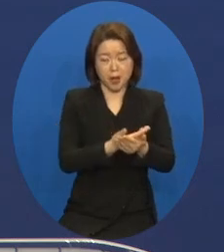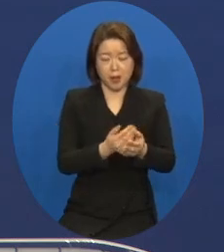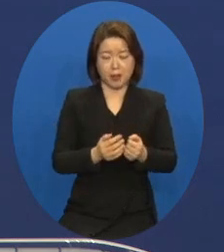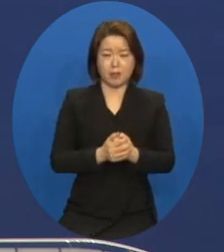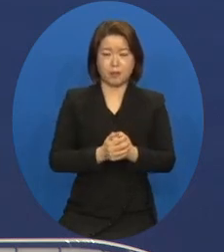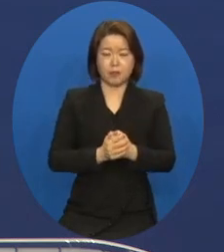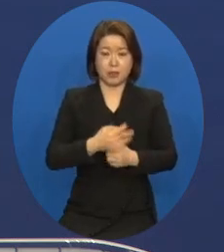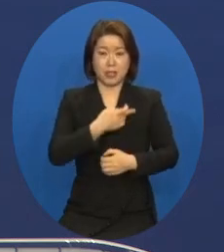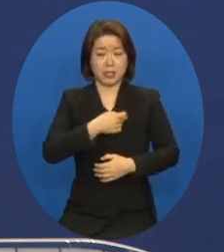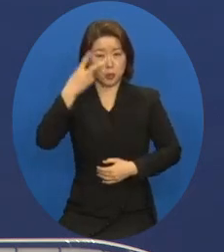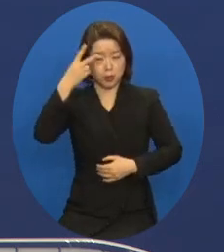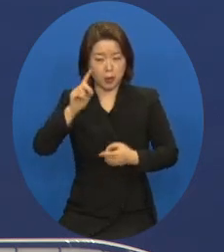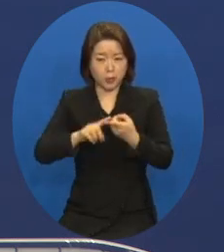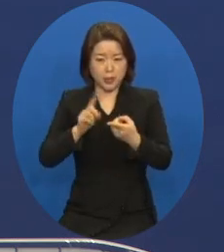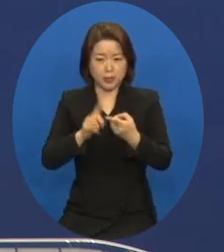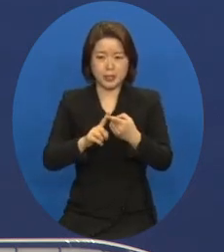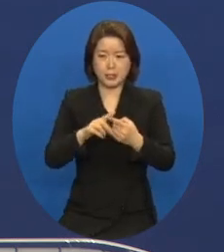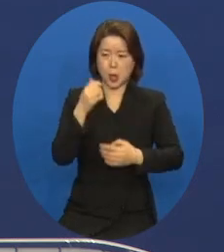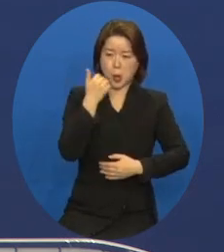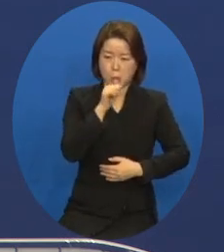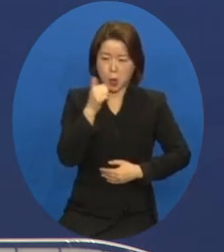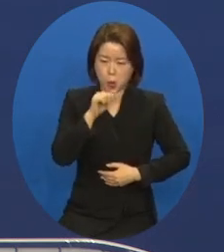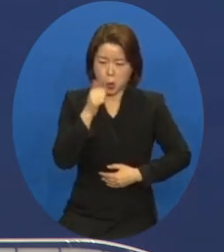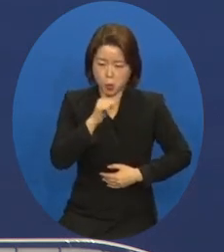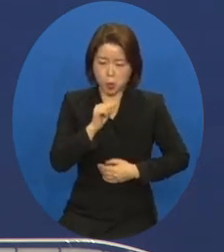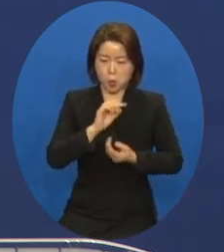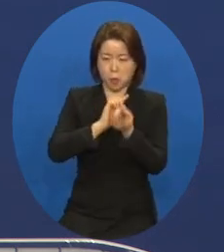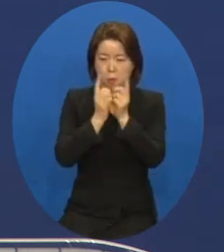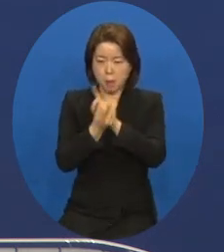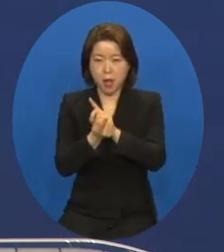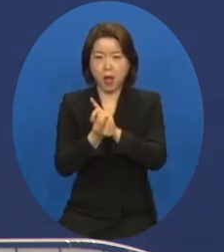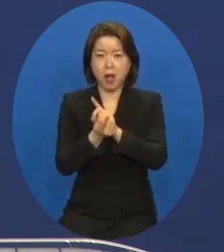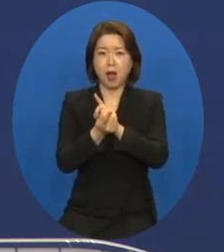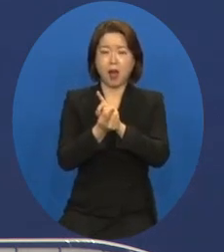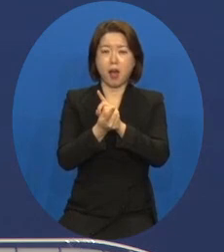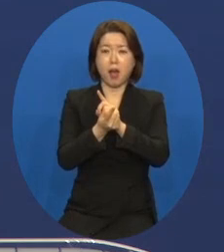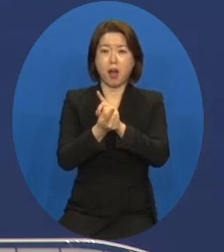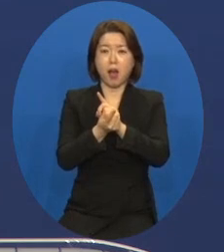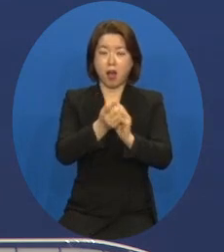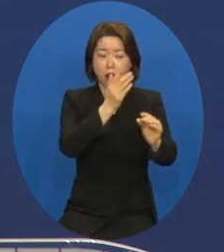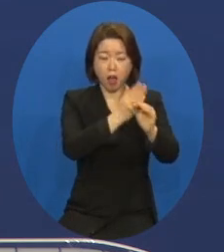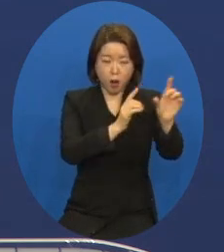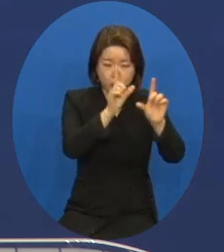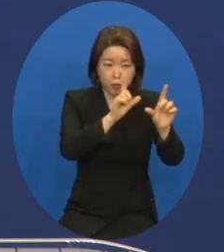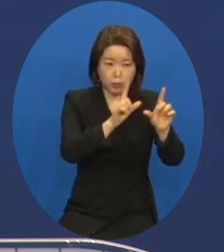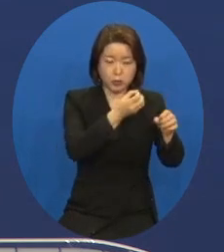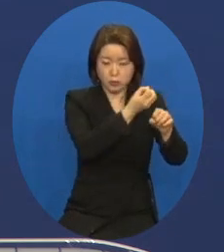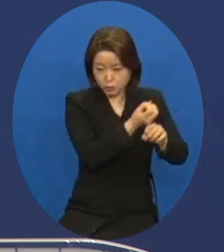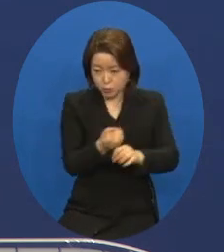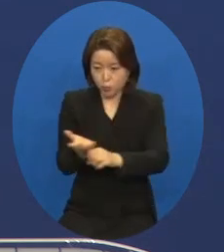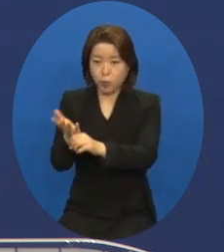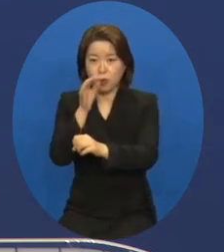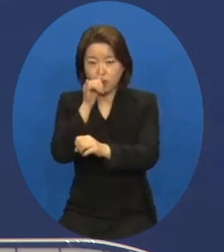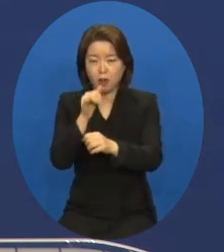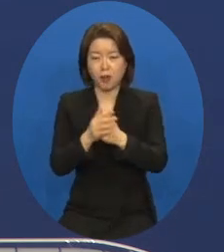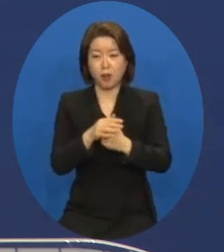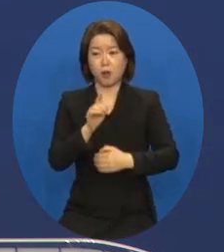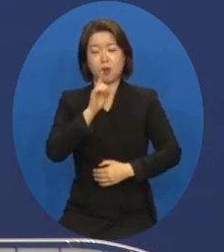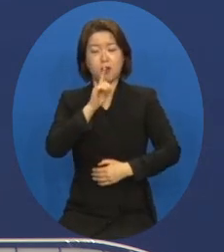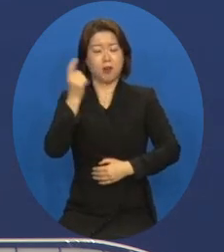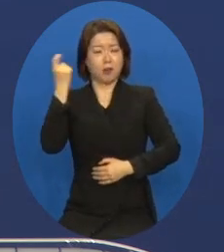별로 한다는 말을 전해 준 겁니다 사도 바울이 그 말을 들었을때 얼마나 감격스러워